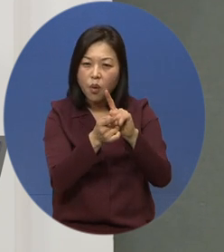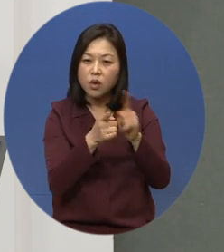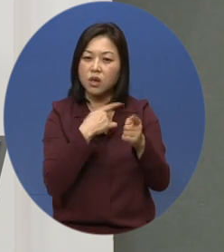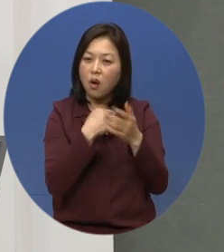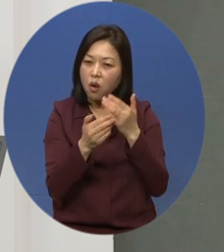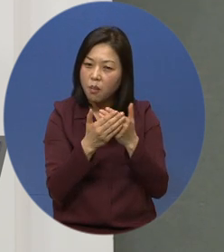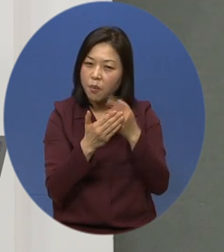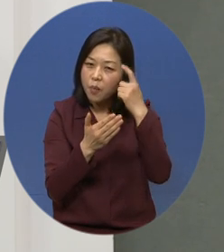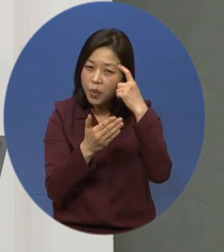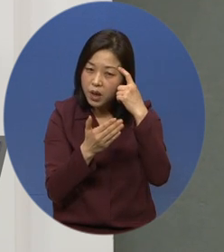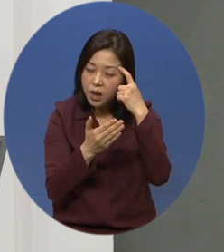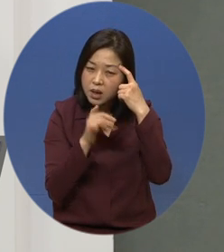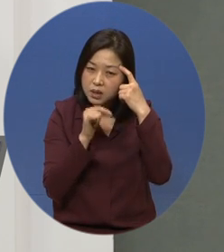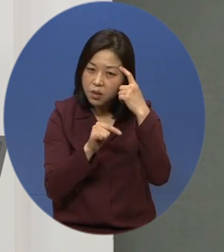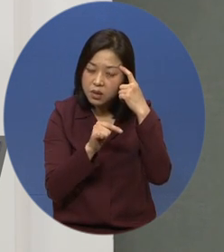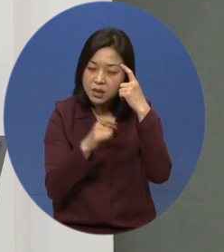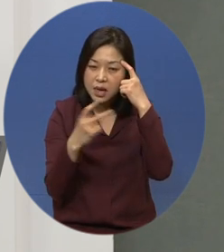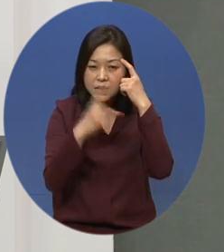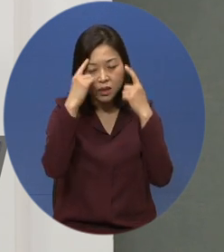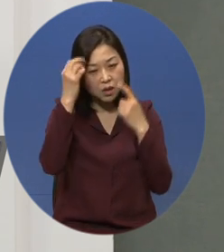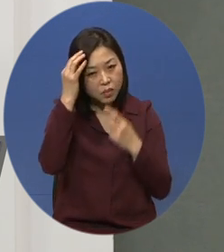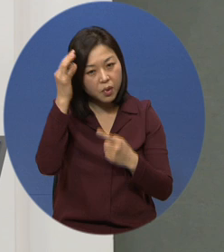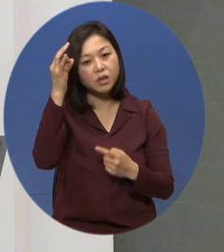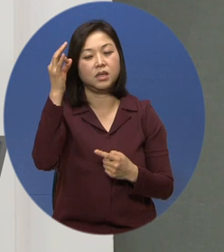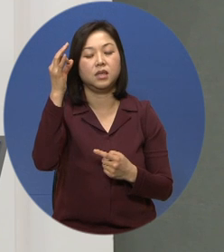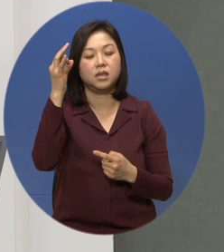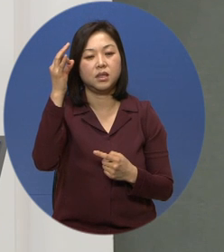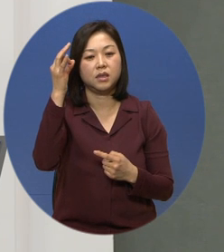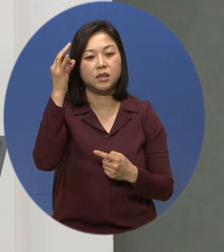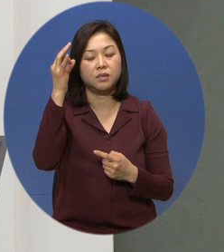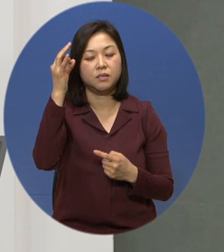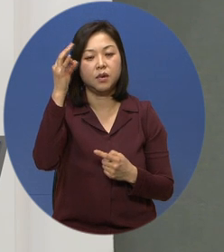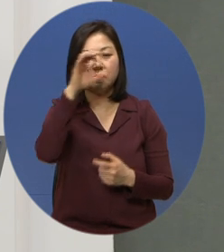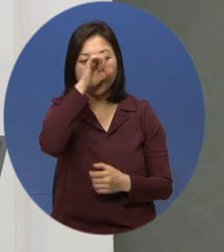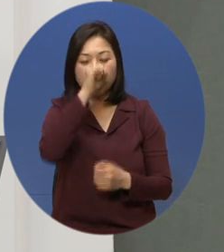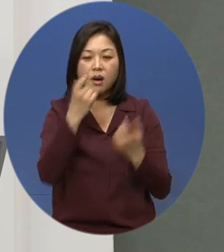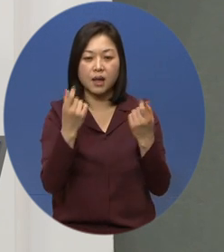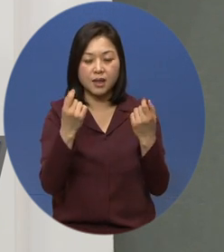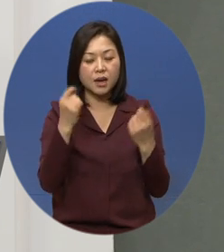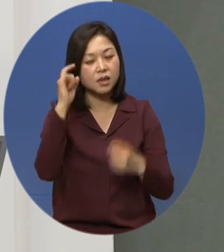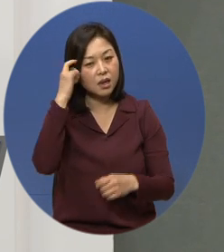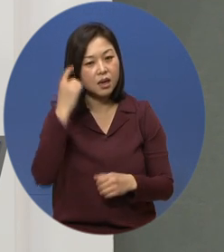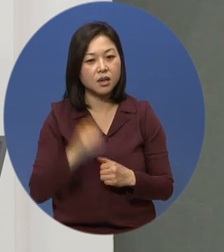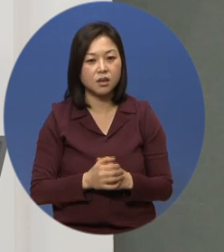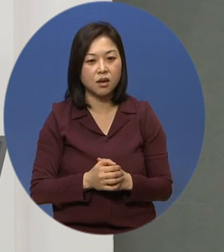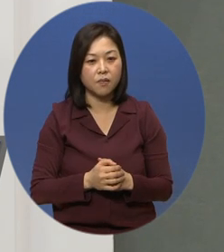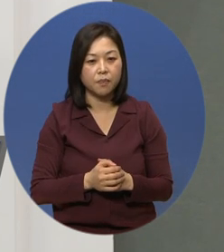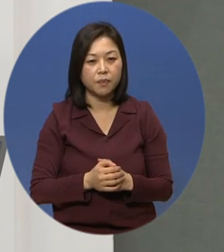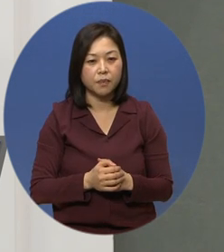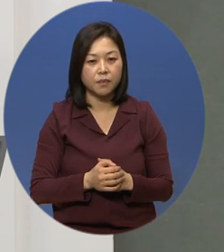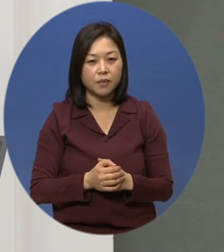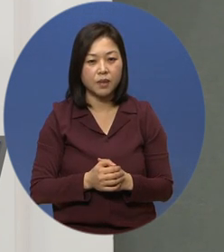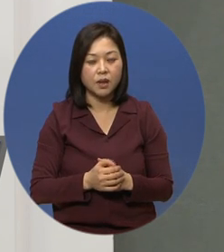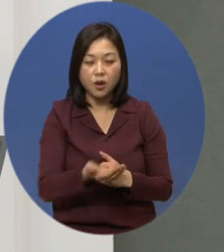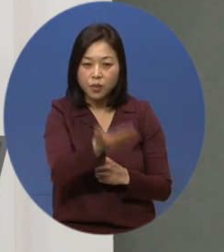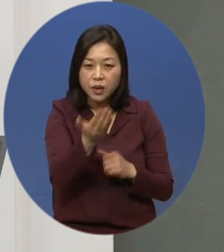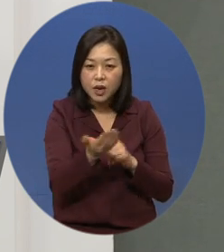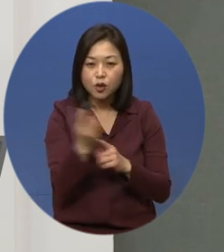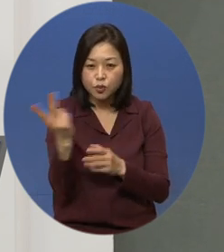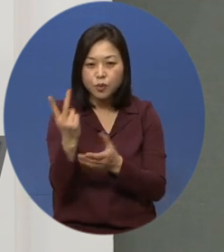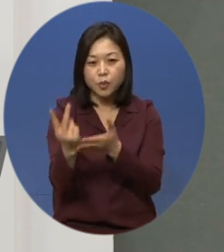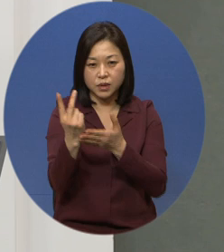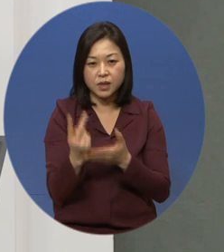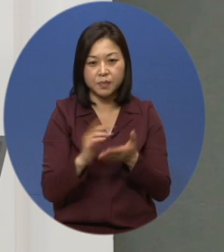했던가 매년 것도 한번 되새겨 보는 그런 시간이 됐으면 해서 여러분 앞에 두